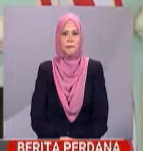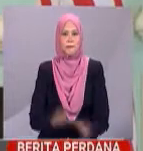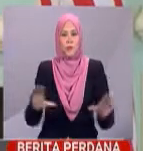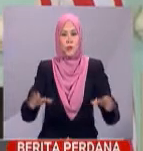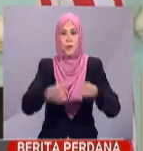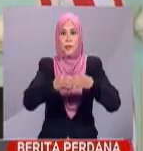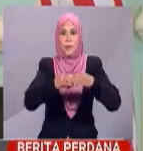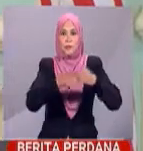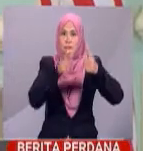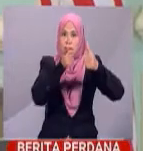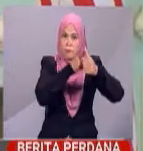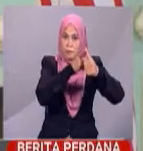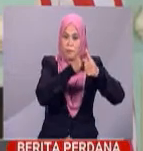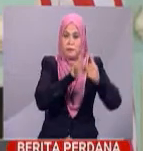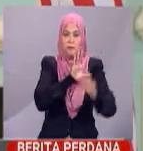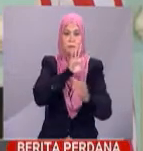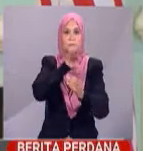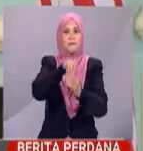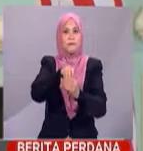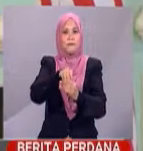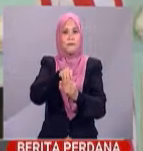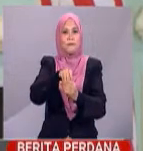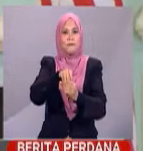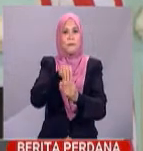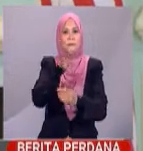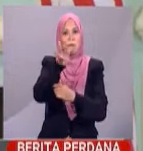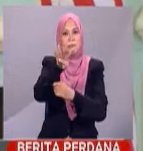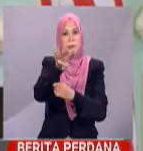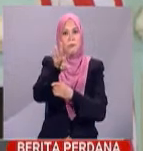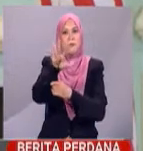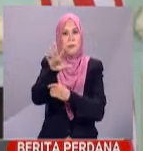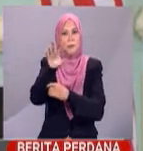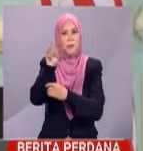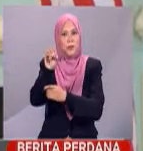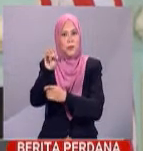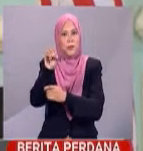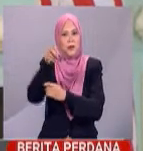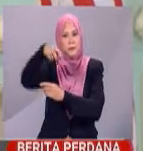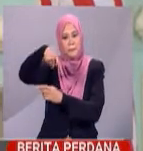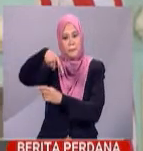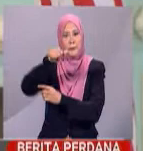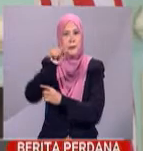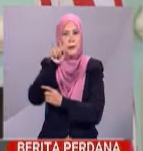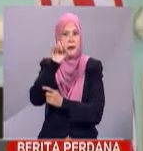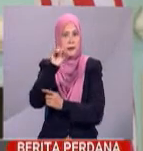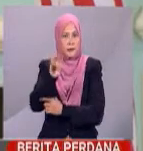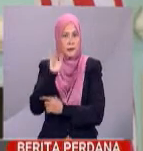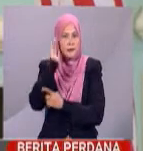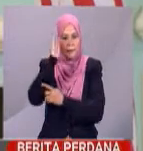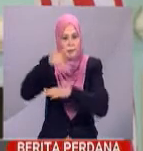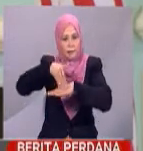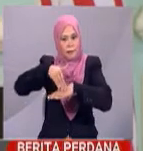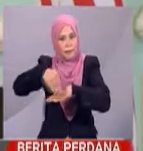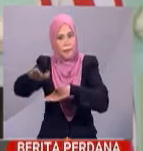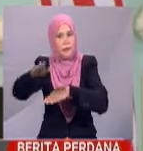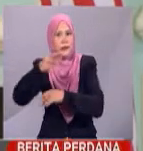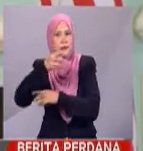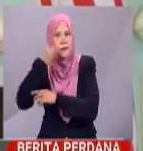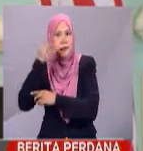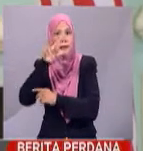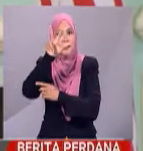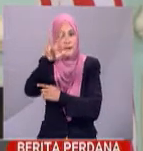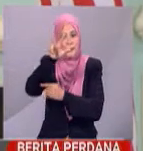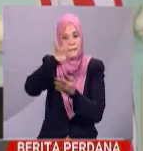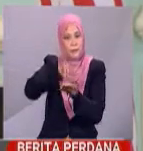Kumpulan pertama yang melibatkan 450 parti akan dihantar pulang dengan 3